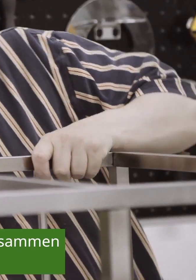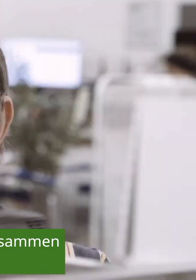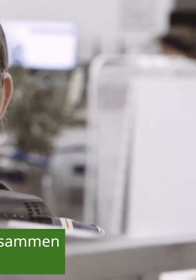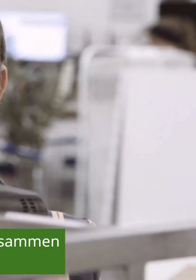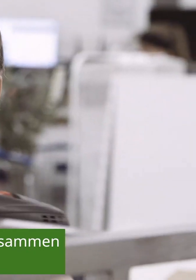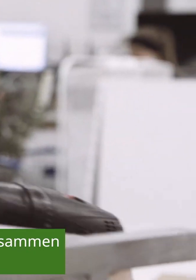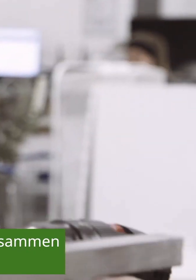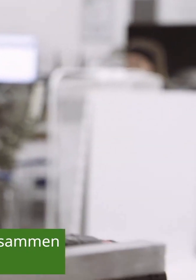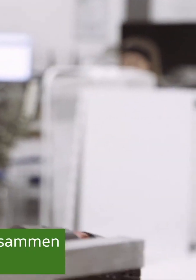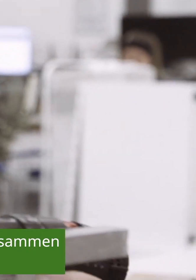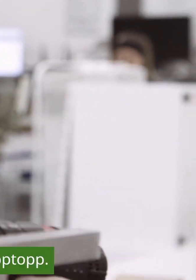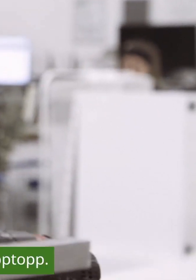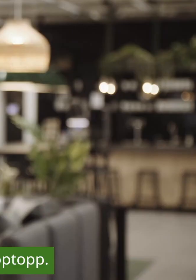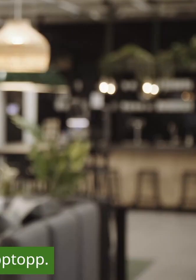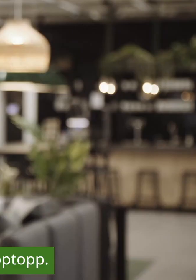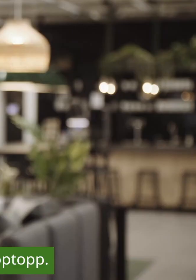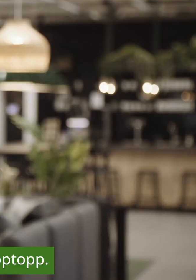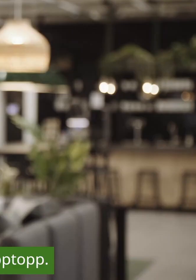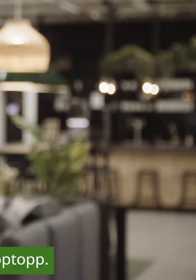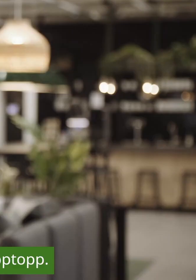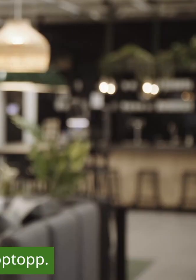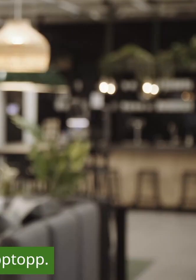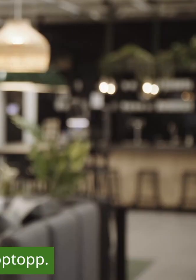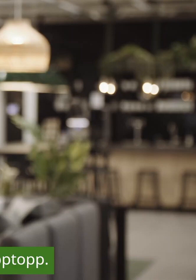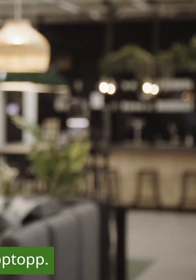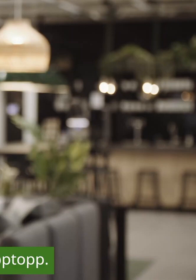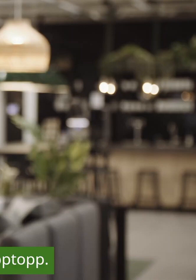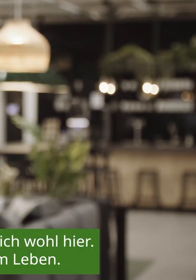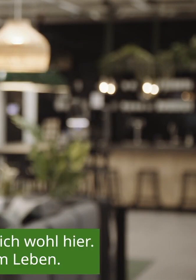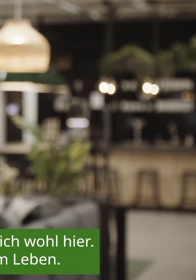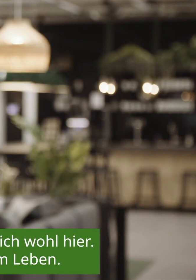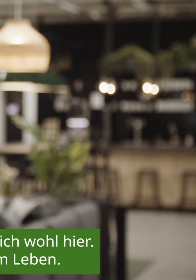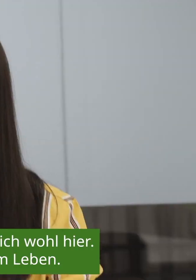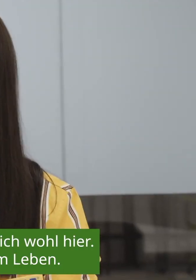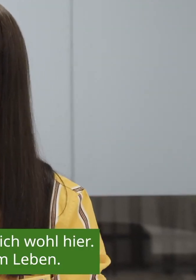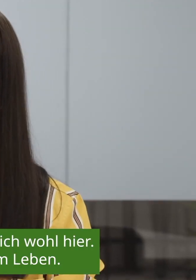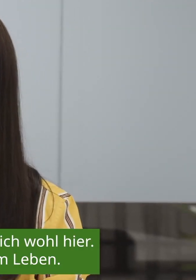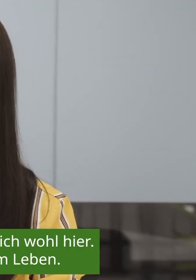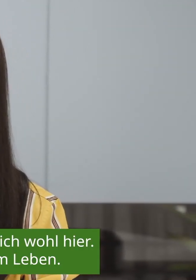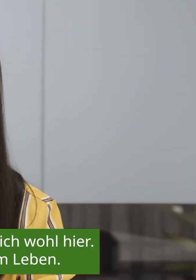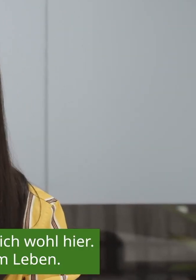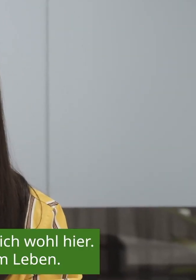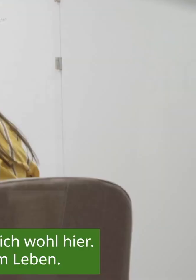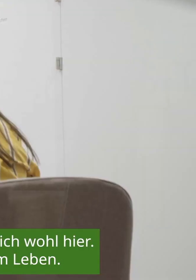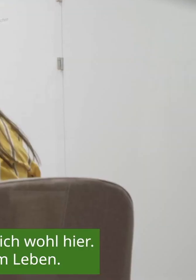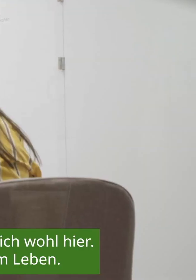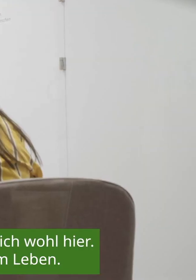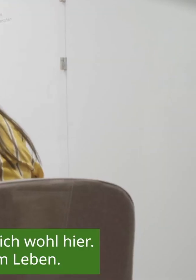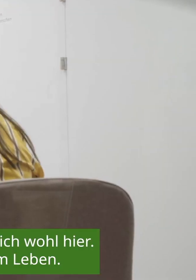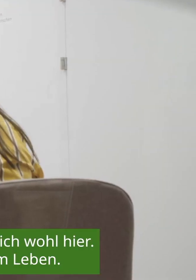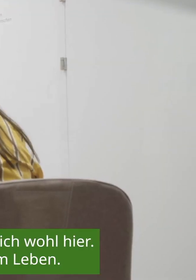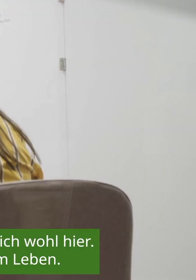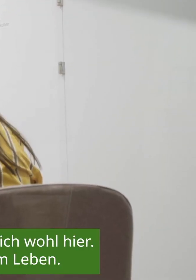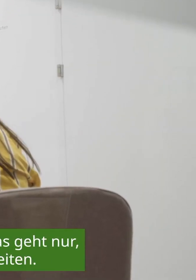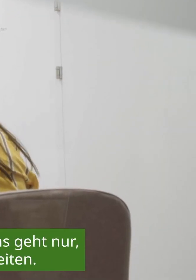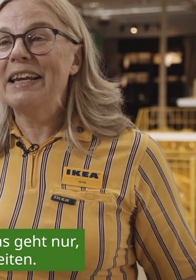Kasteln, Regale. Also das Arbeitsklima ist wirklich tipptopp, also gefällt mir einfach gut, ich fühle mich wohl, das ist mir das Wichtigste